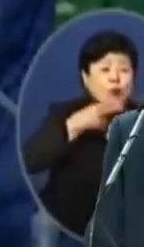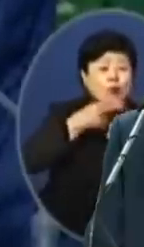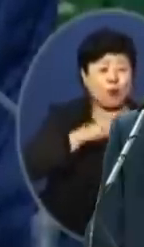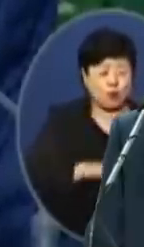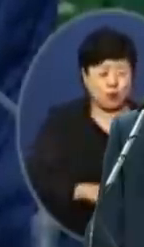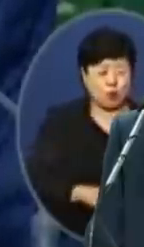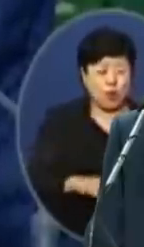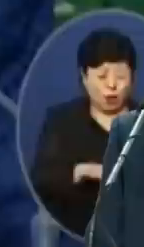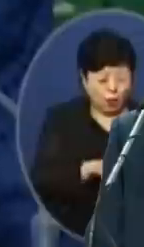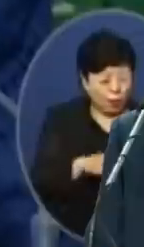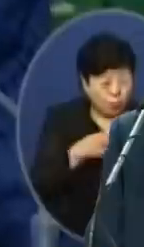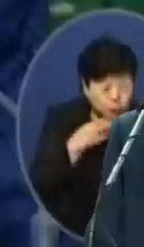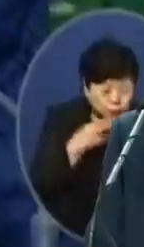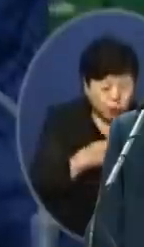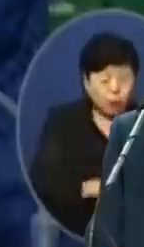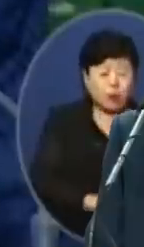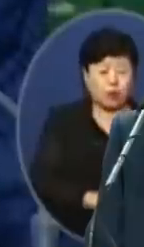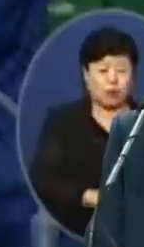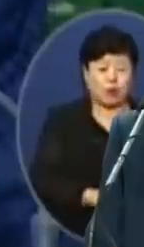교량도 없고